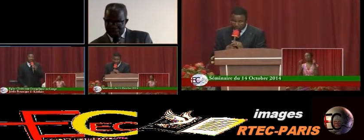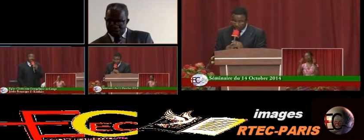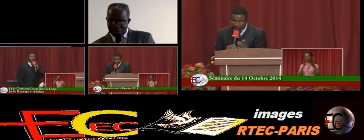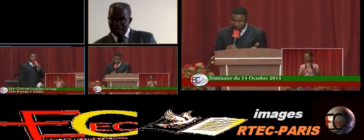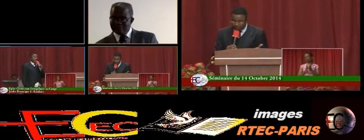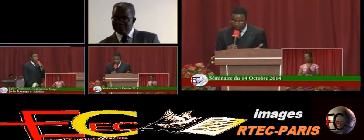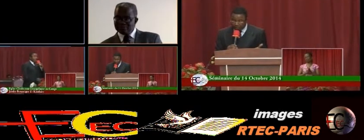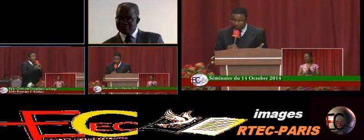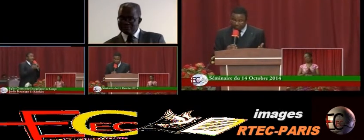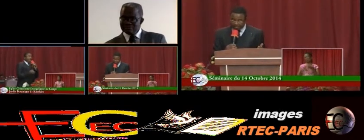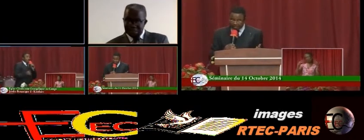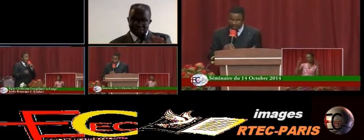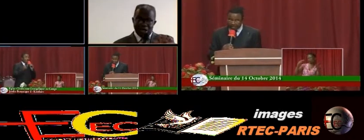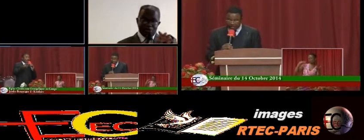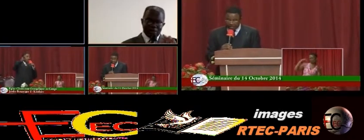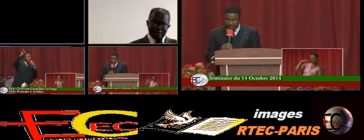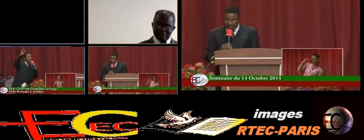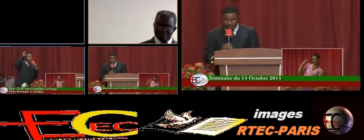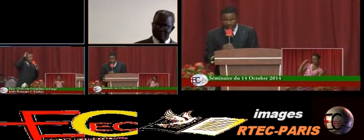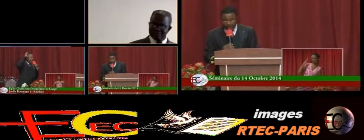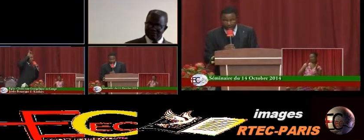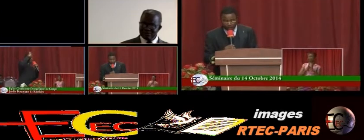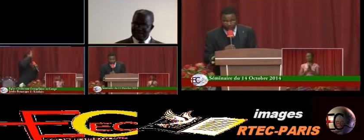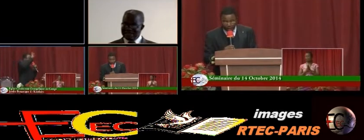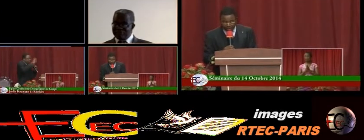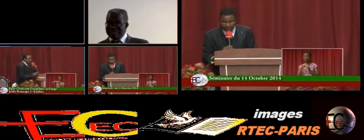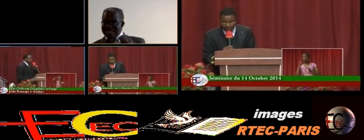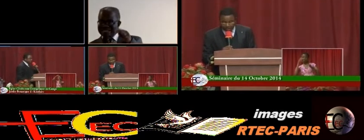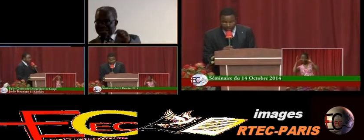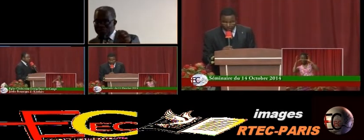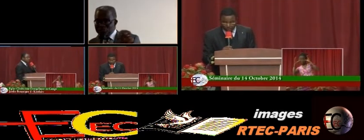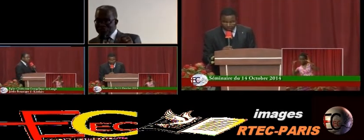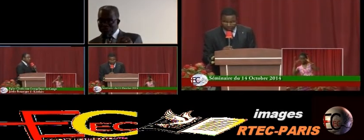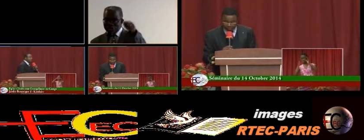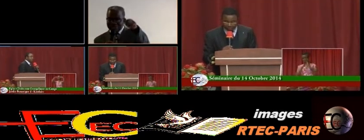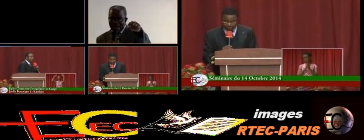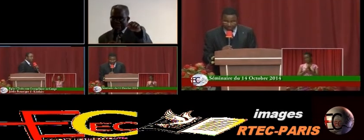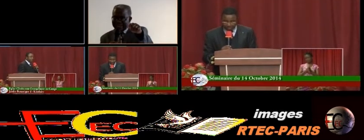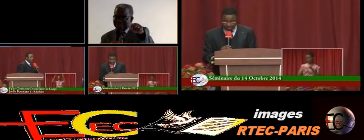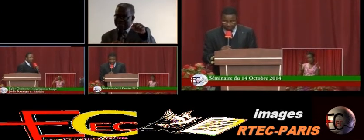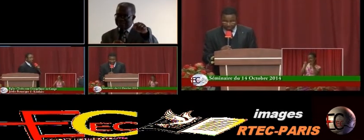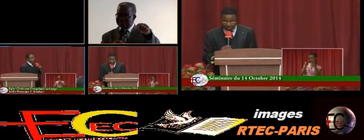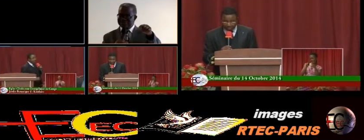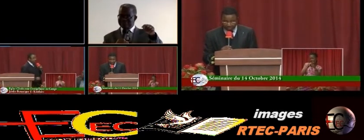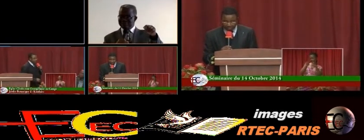au sujet de vêtements? Considérez comment croissent les lits de champ.